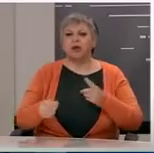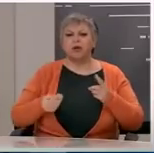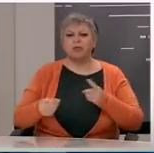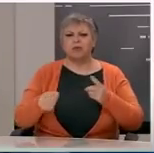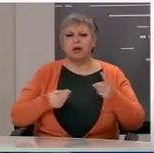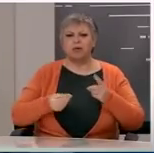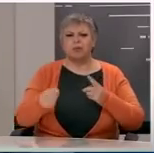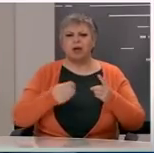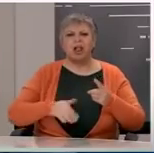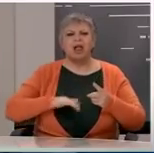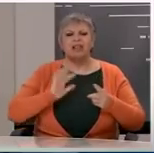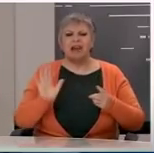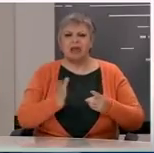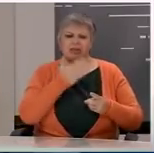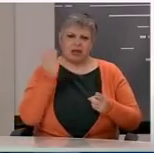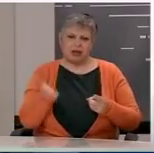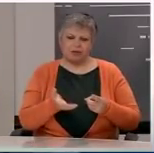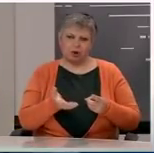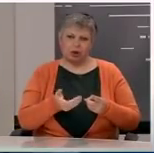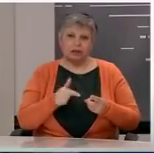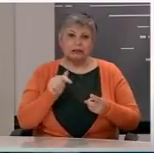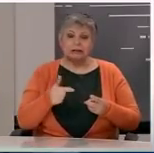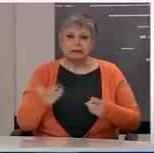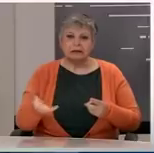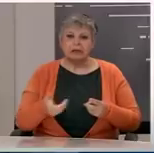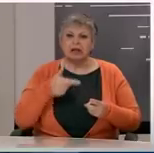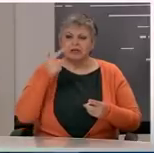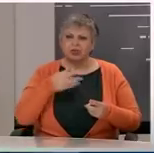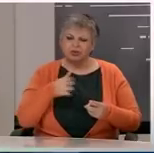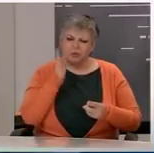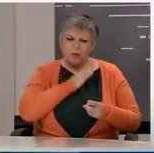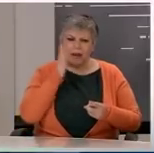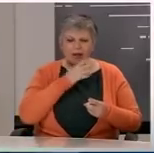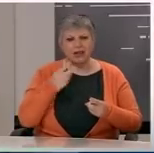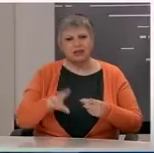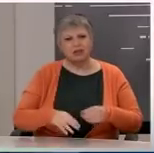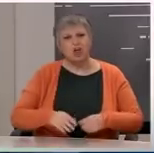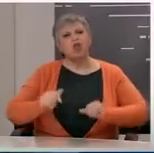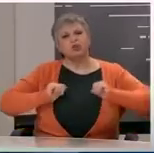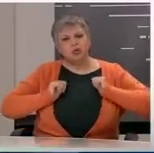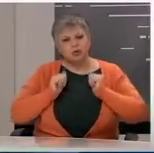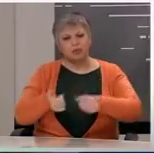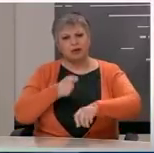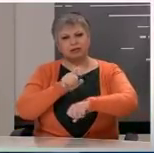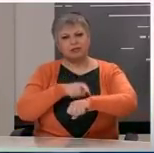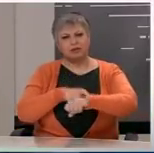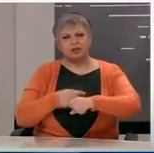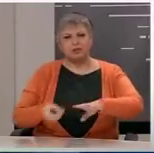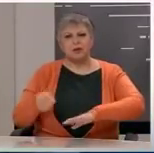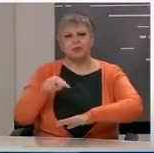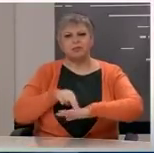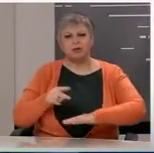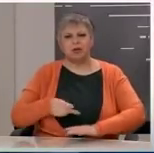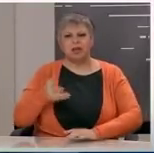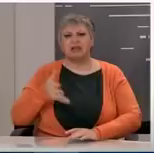βραστήρες για αυγά ορισμένοι. Αυτό ήταν το κατάντημά σας. Και έρχεστε τώρα και τολμάτε. Κύριε